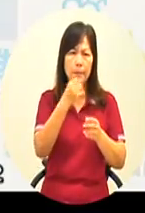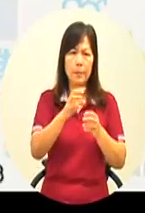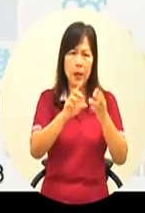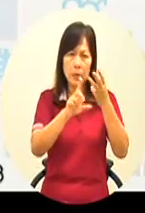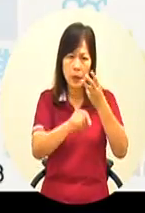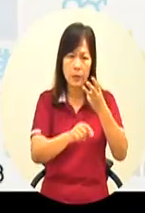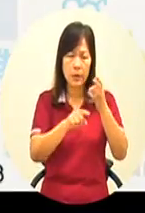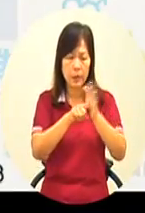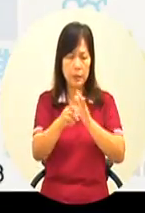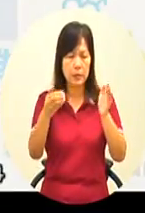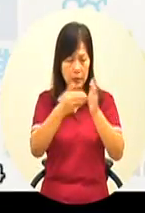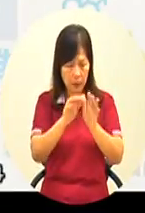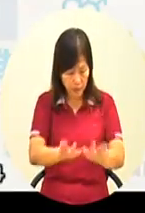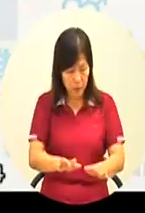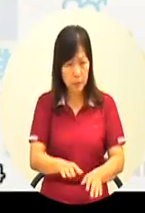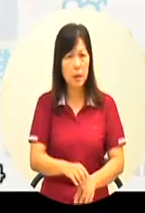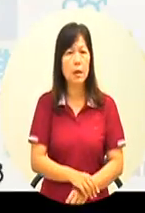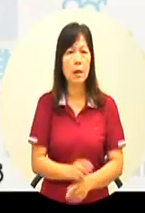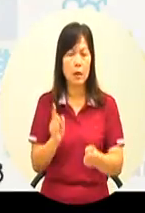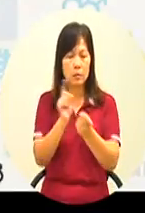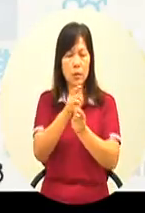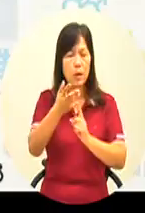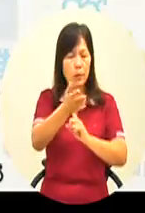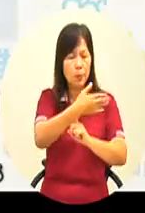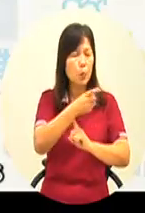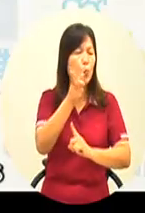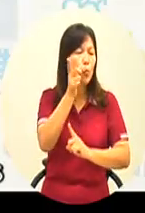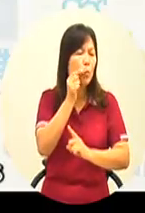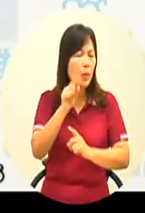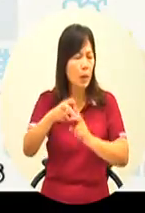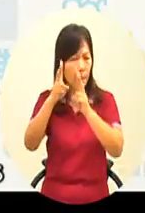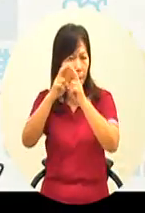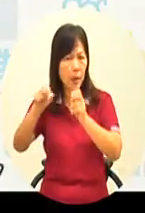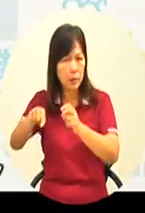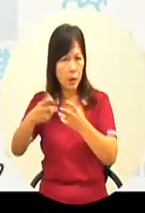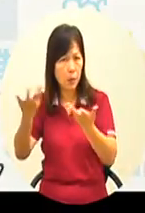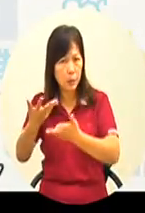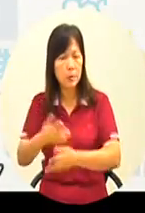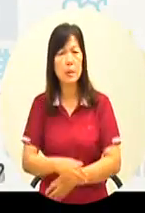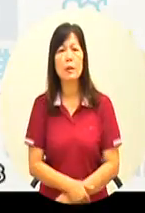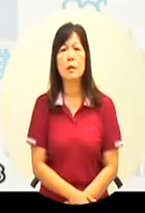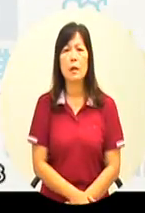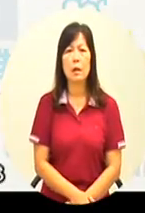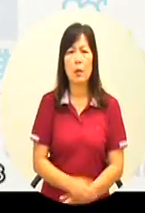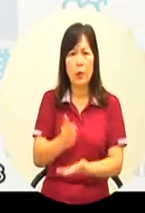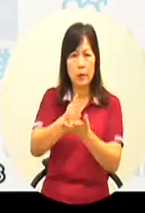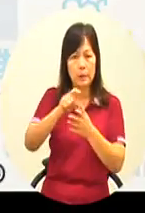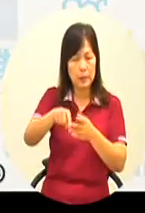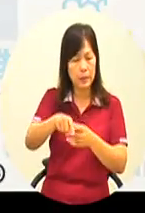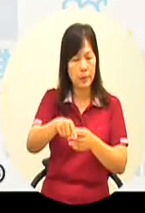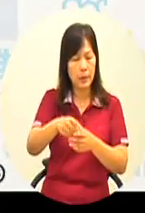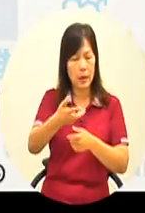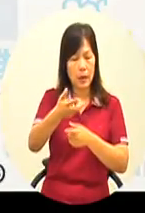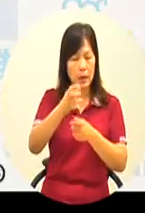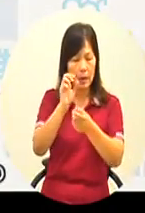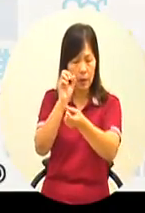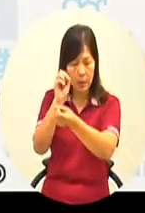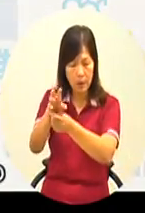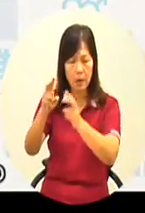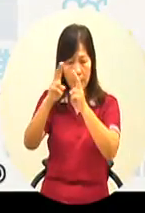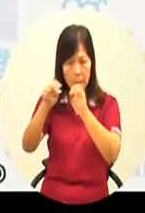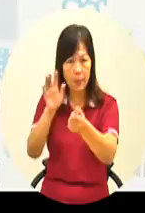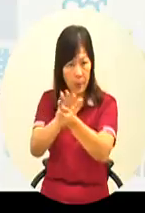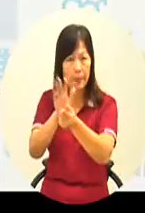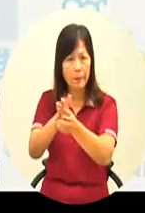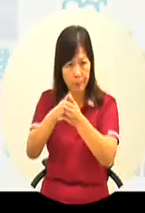到现在，针对旗津临水宫的问题，我一直请民政局这边可以给庙方多一点协